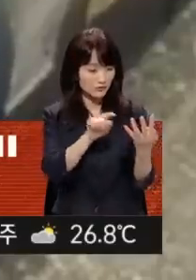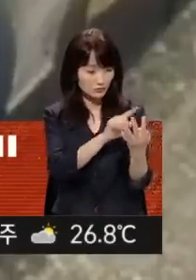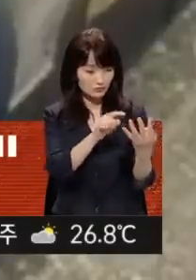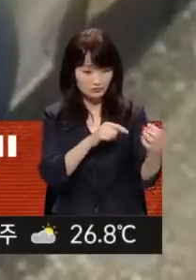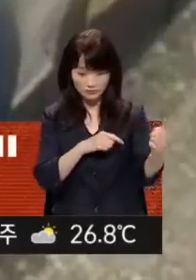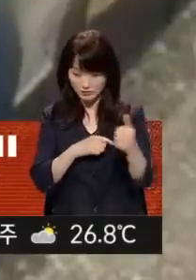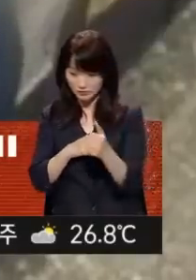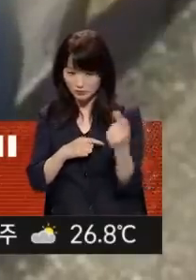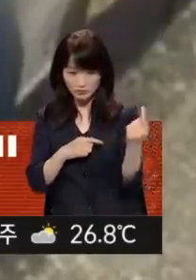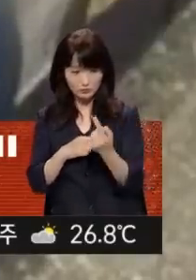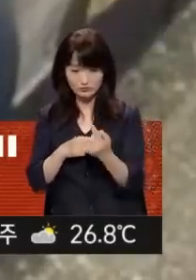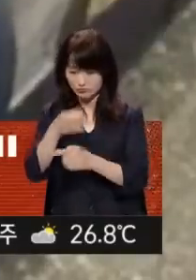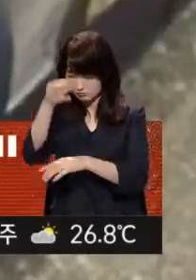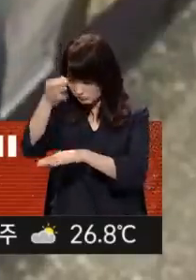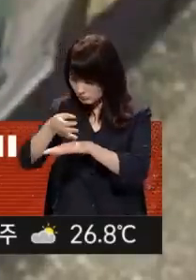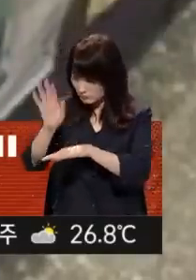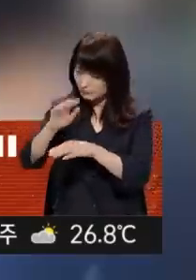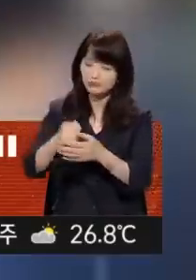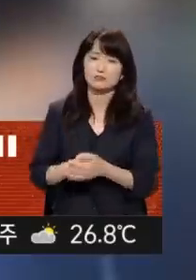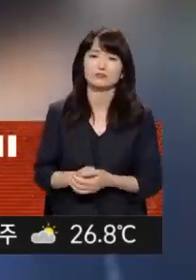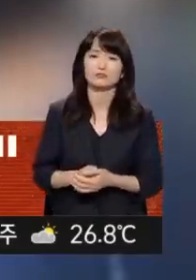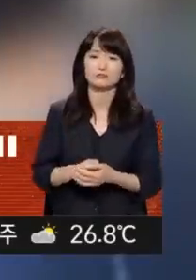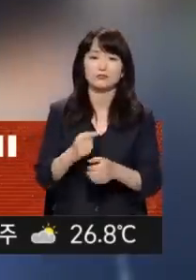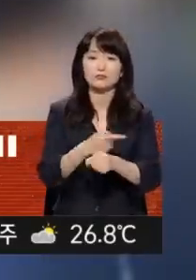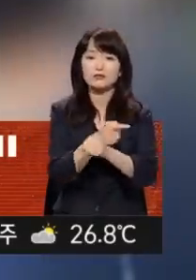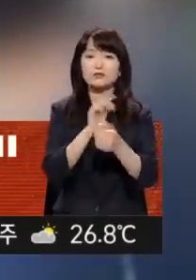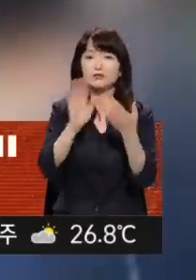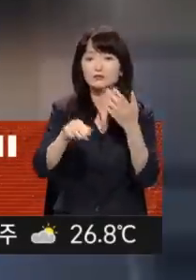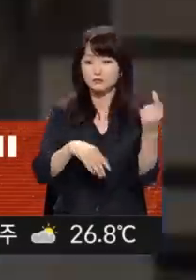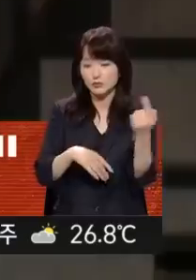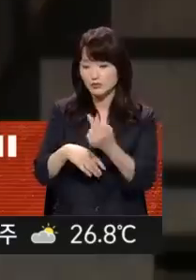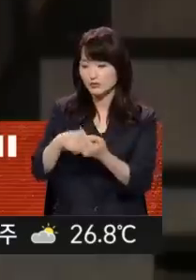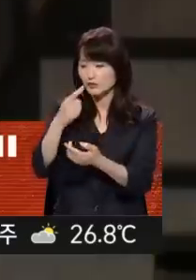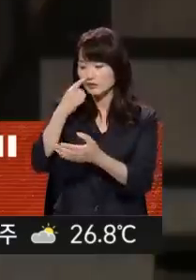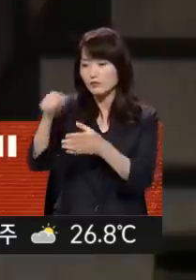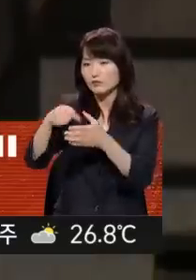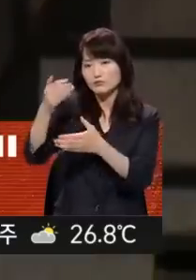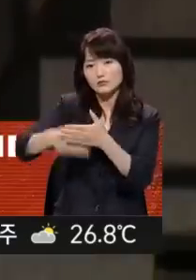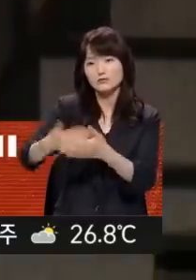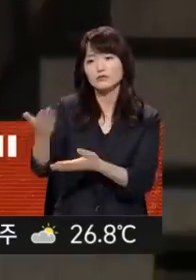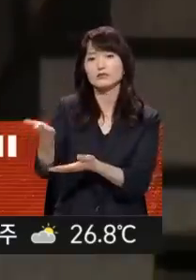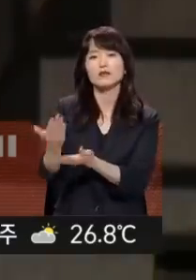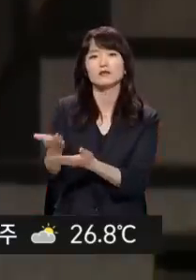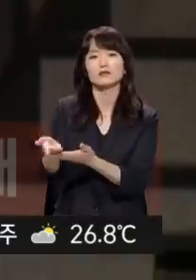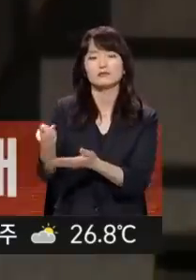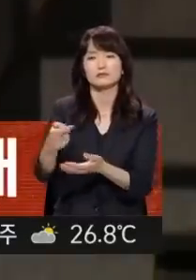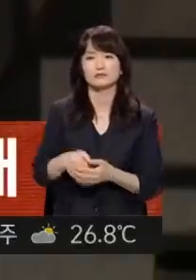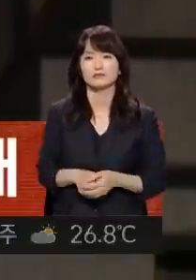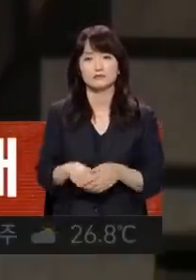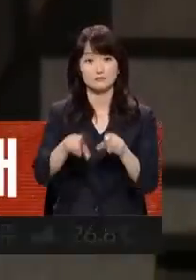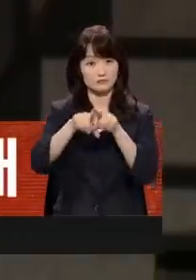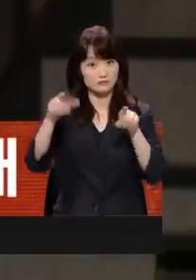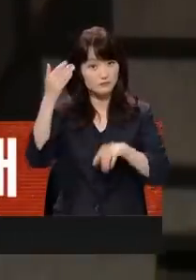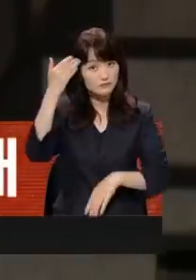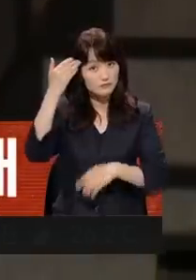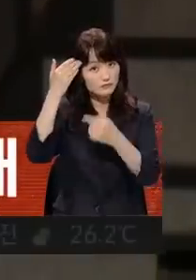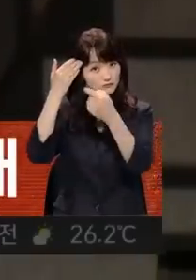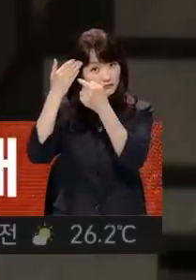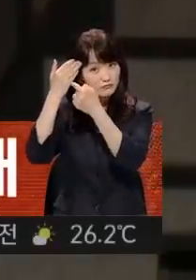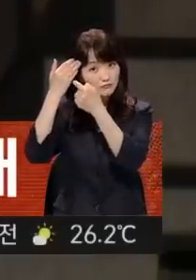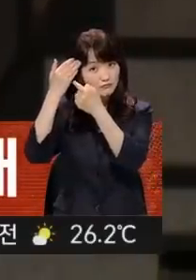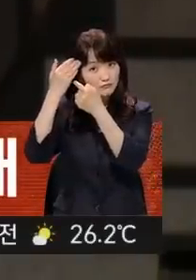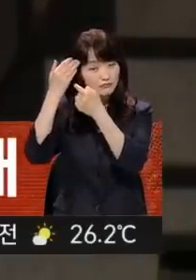하지 않고 나중에 와서 뭐 커피 내놓으라 이렇게 얘기하는데 우리가 이런 얘기가 있죠이 상식이라는 말이 있습니다 그게